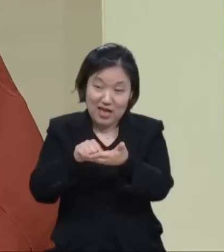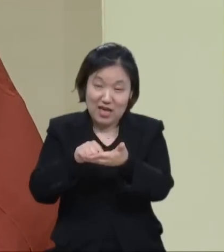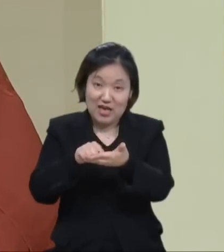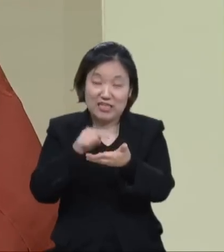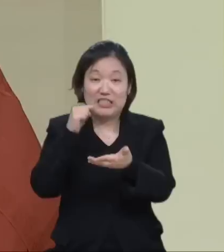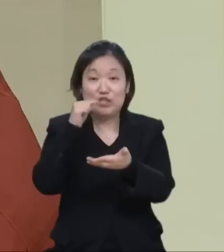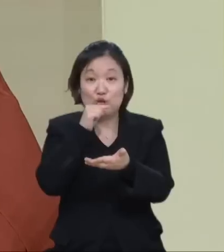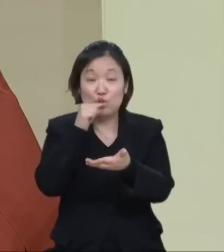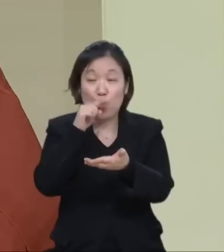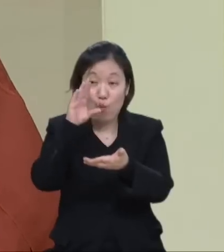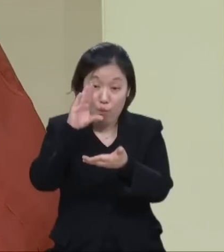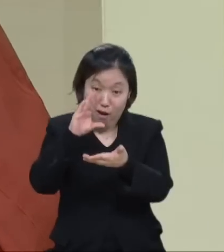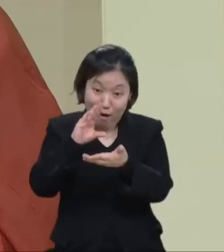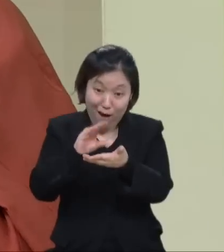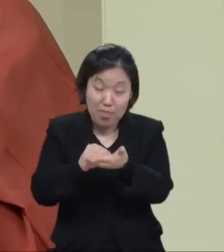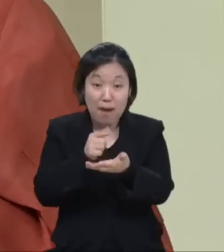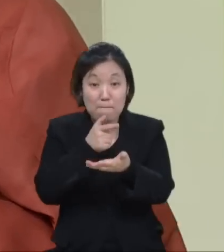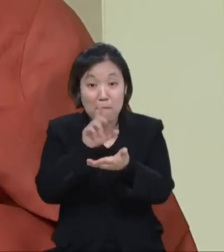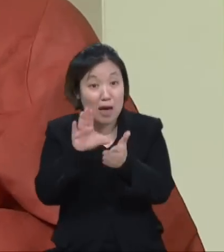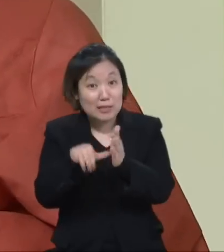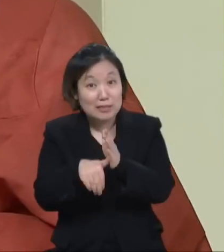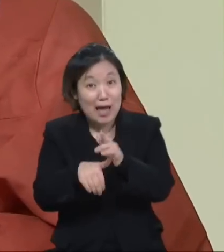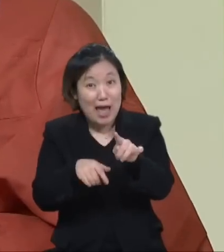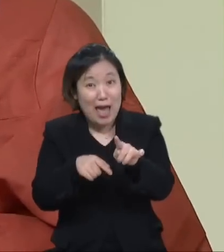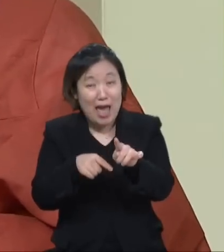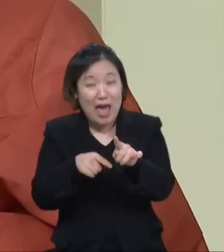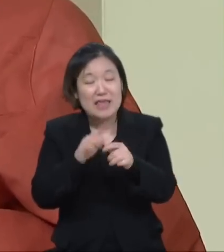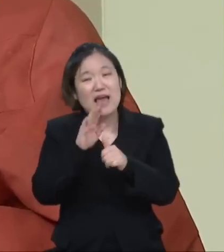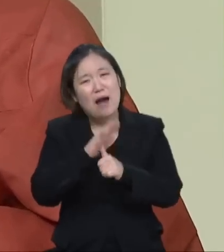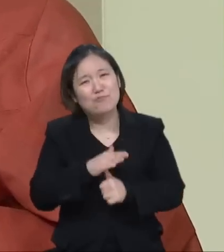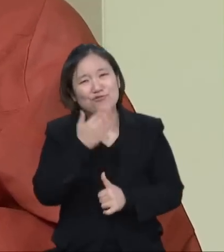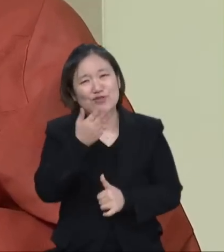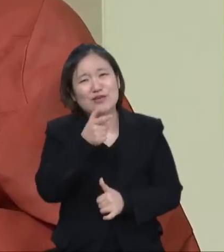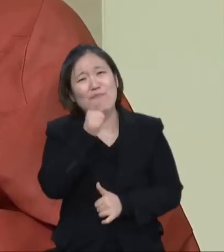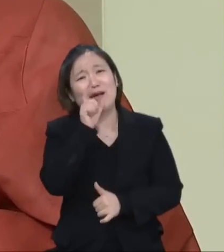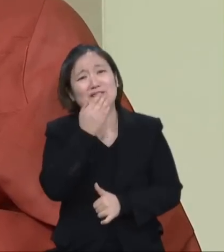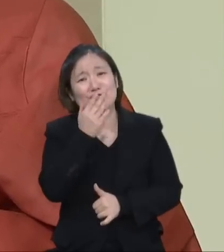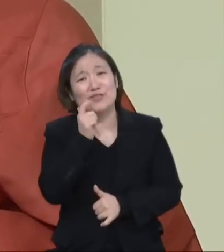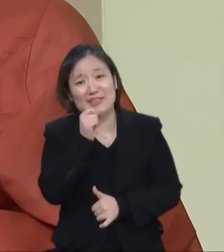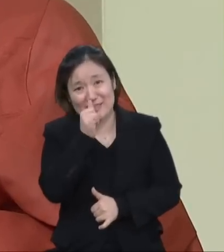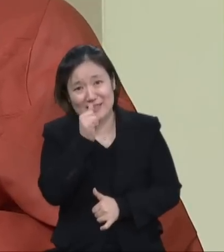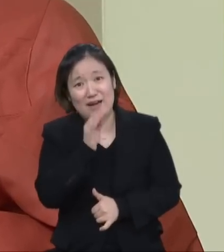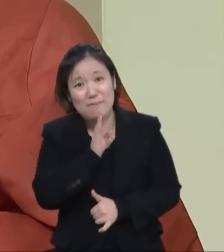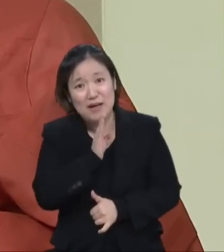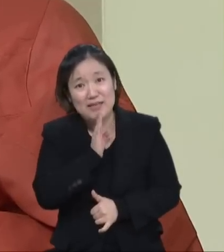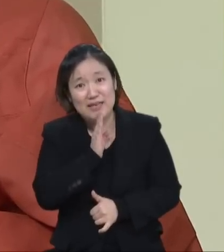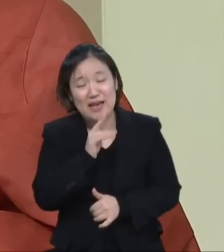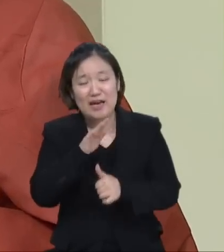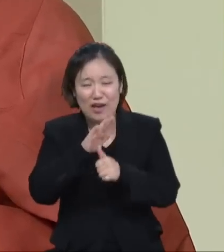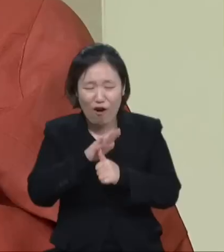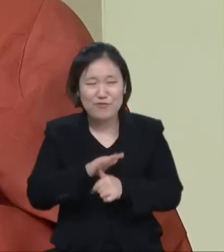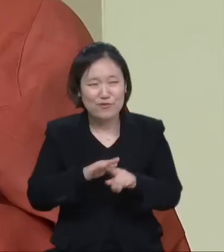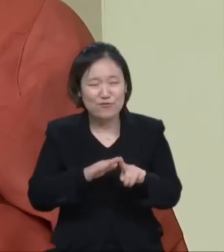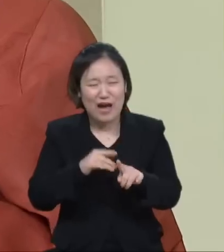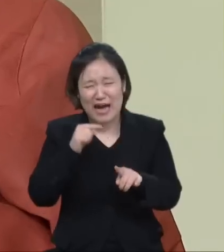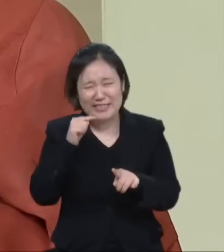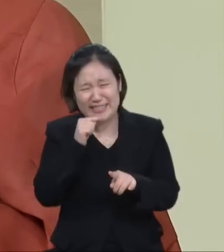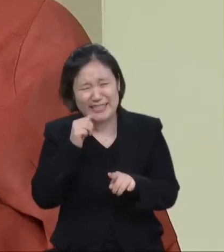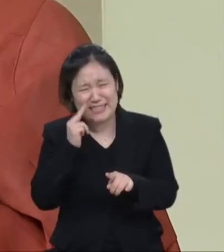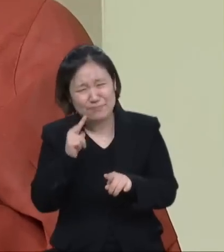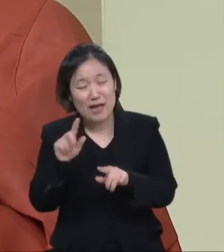소금물을 마시더라도 견딜 수 있고 이겨낼 수 있을 정도로 내가